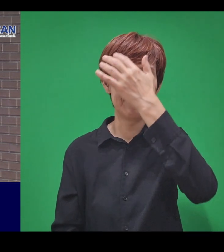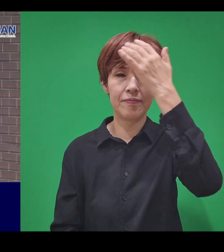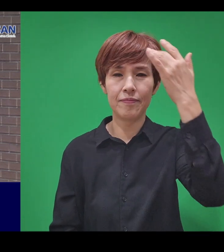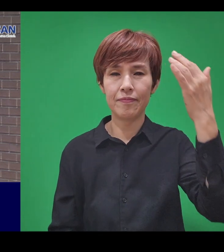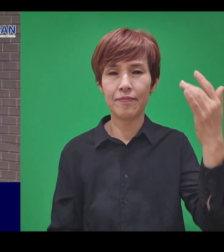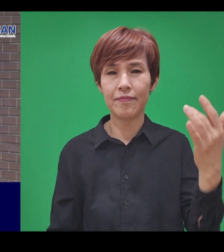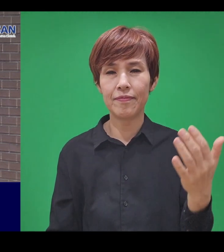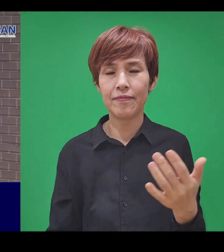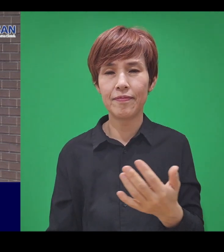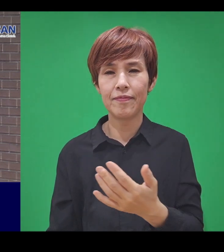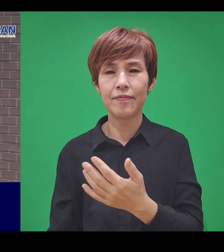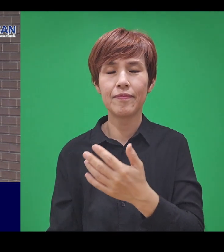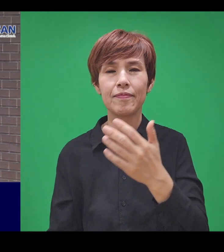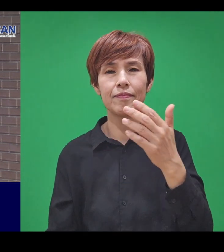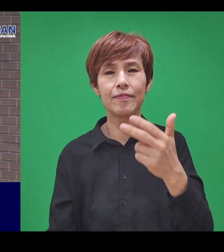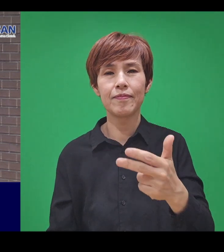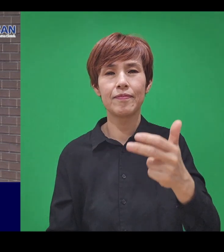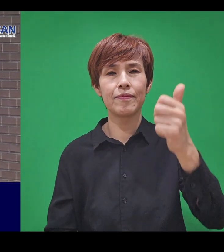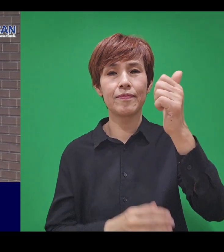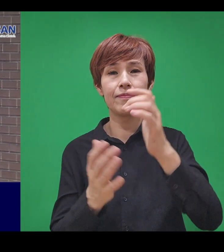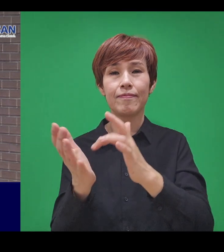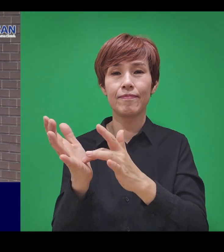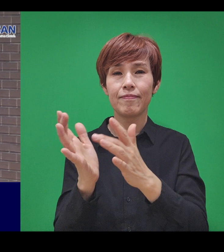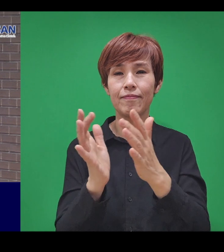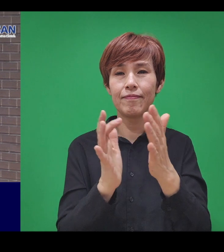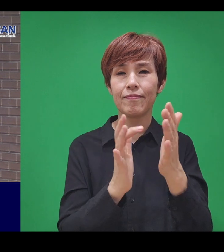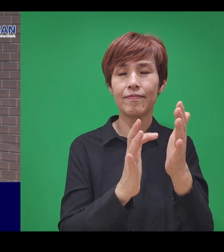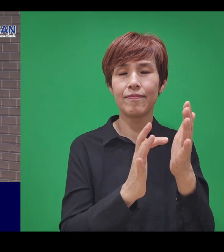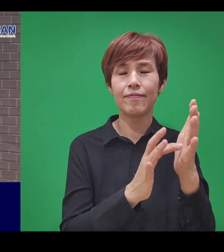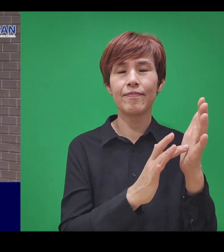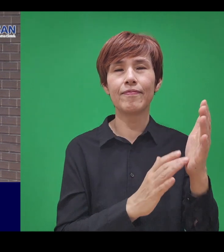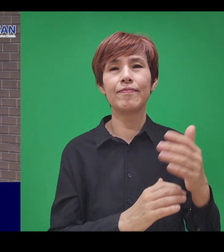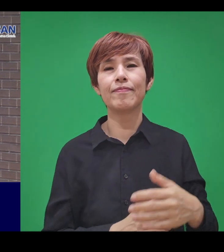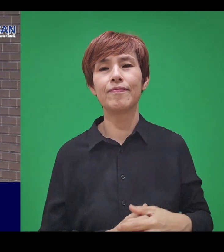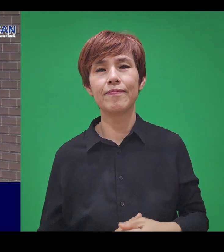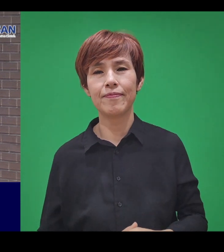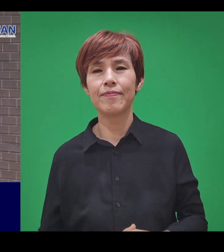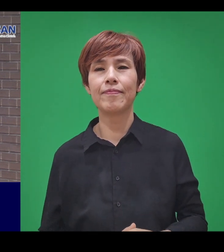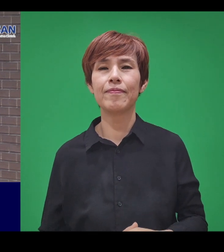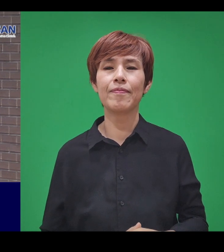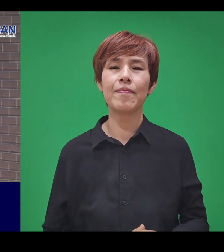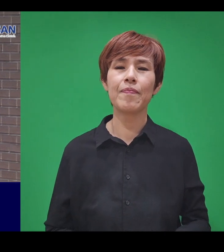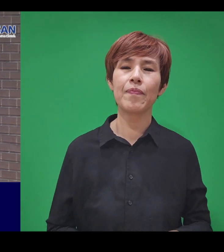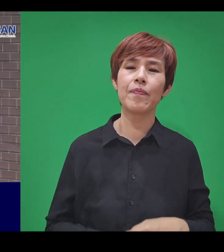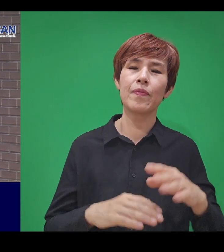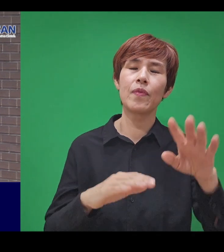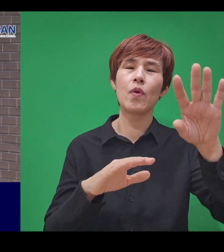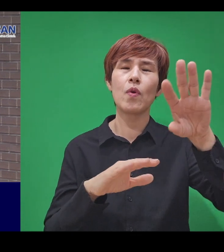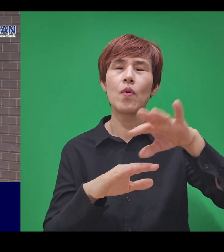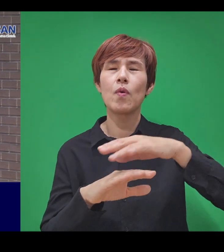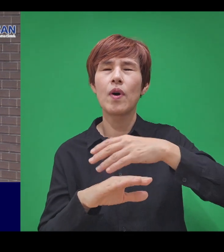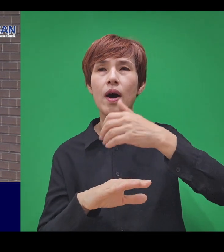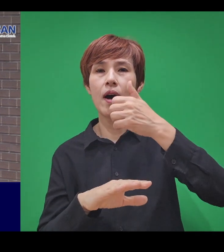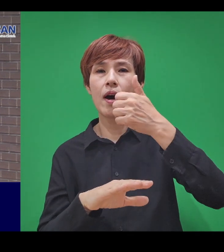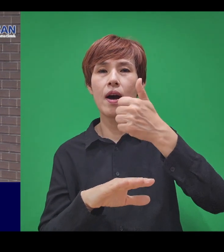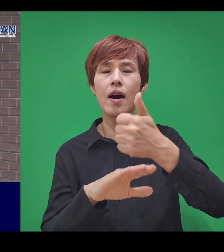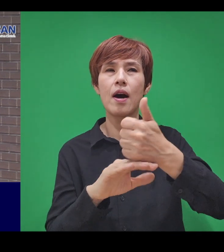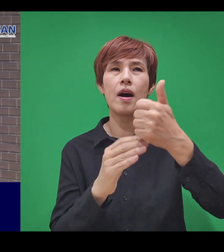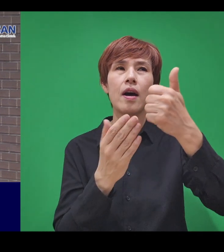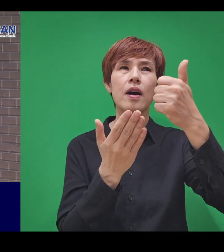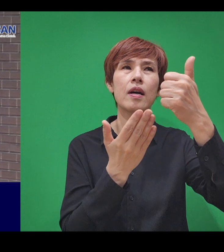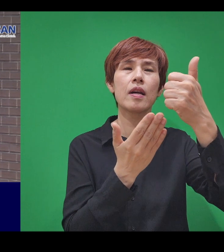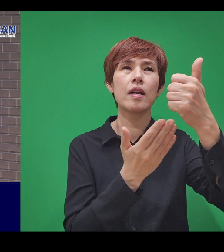아름다운 우리 그 예수님을 우리의 왕으로 높이기 원합니다. 왕께 만세,